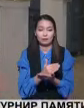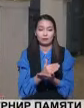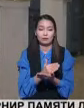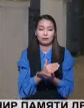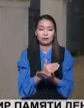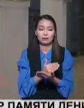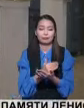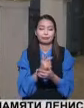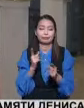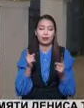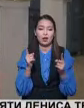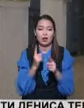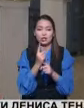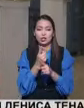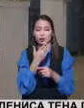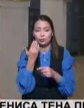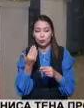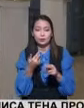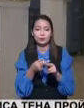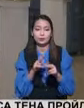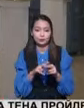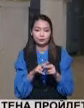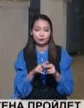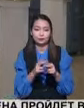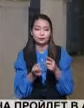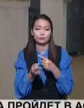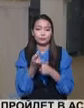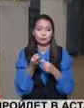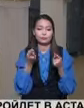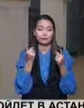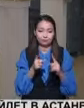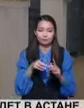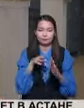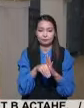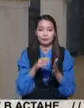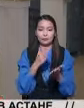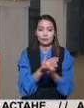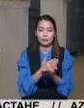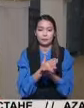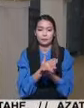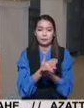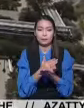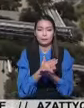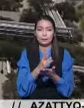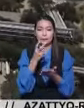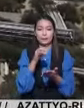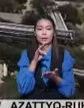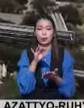ограничения. И в нашем случае, у нас на заводе, эта цифра гораздо ниже. чем даже на нефтяных промыслах.